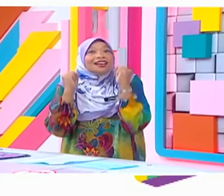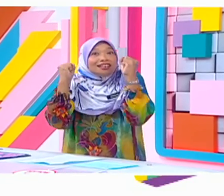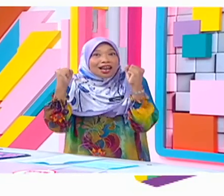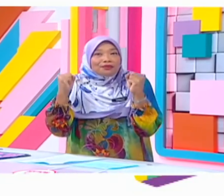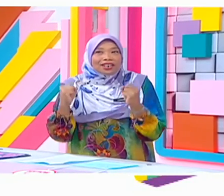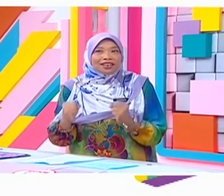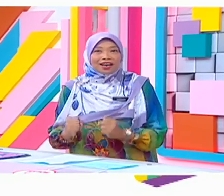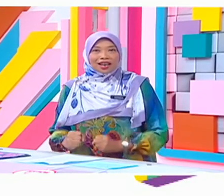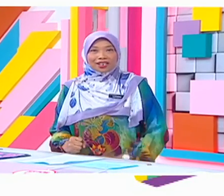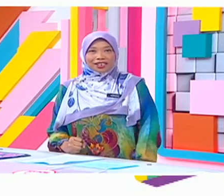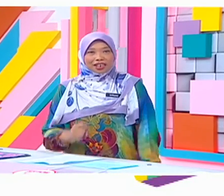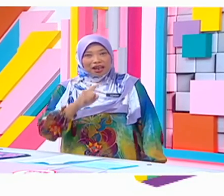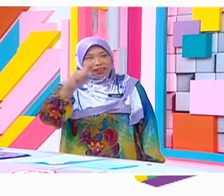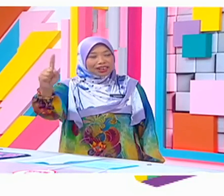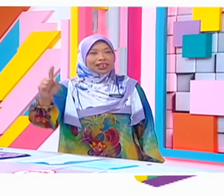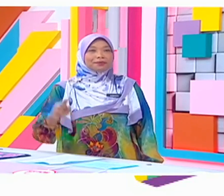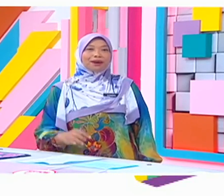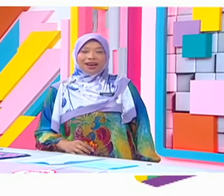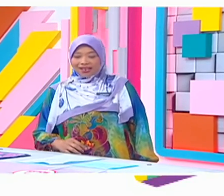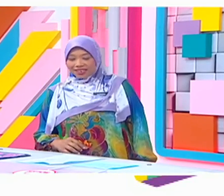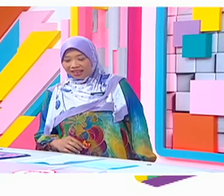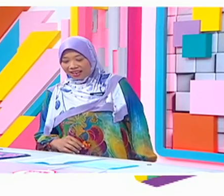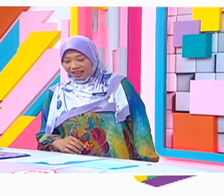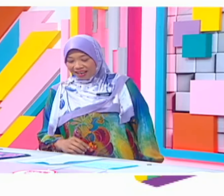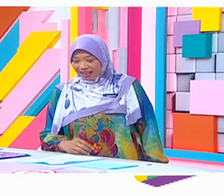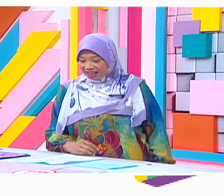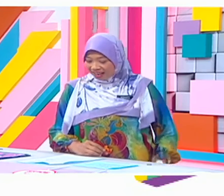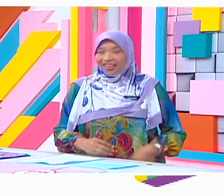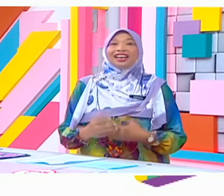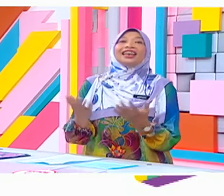sentuhan. Lawanlah jika terpaksa.